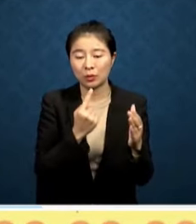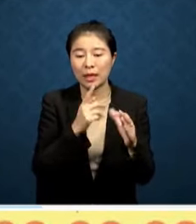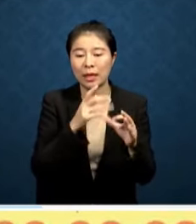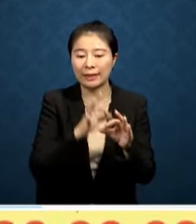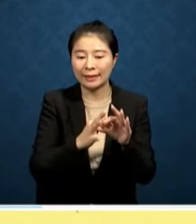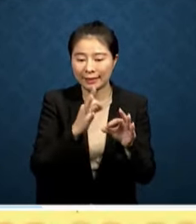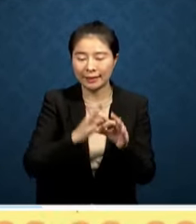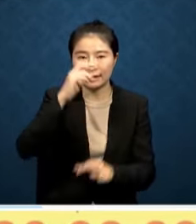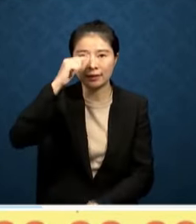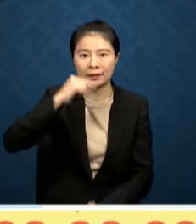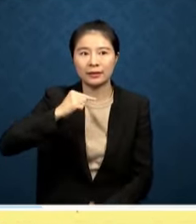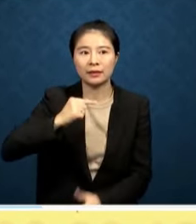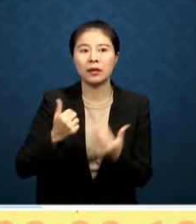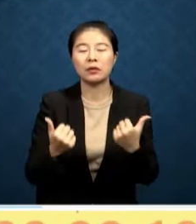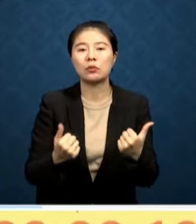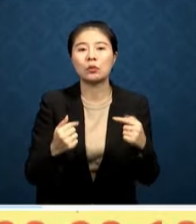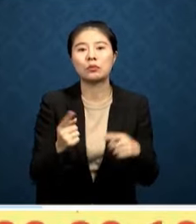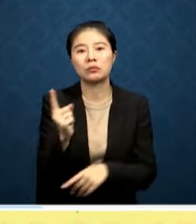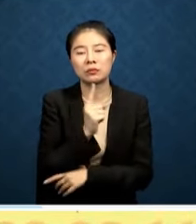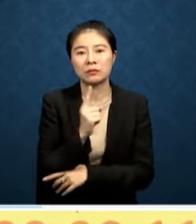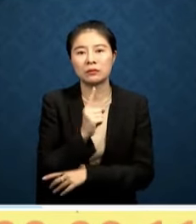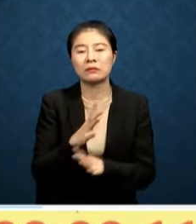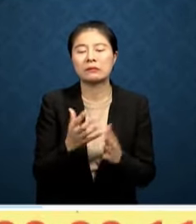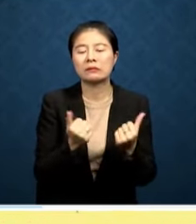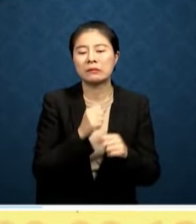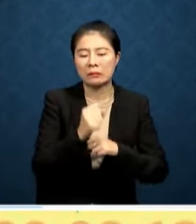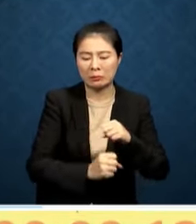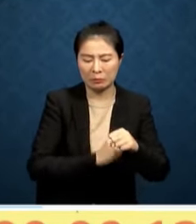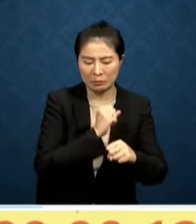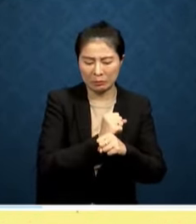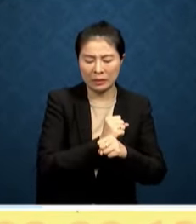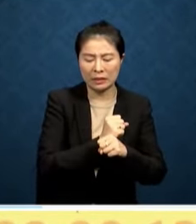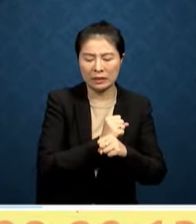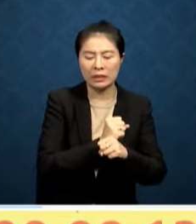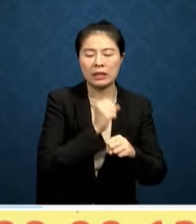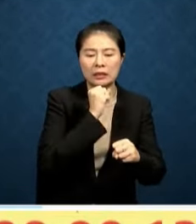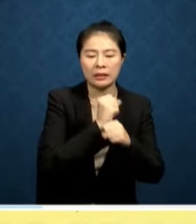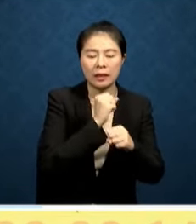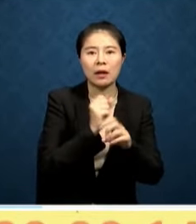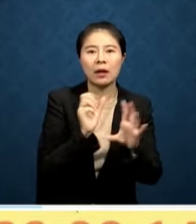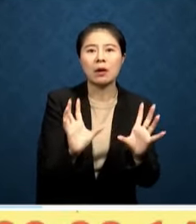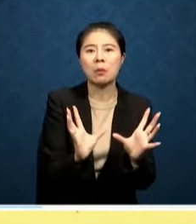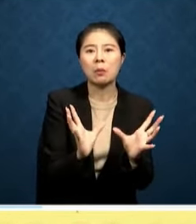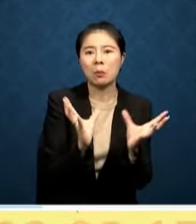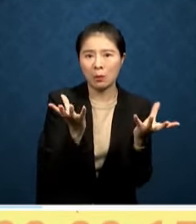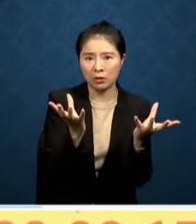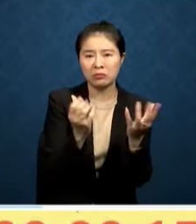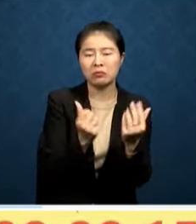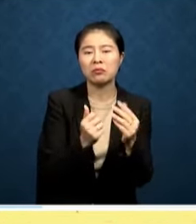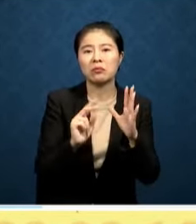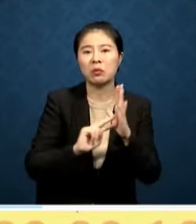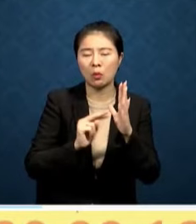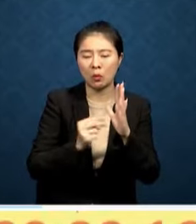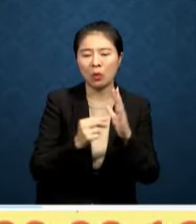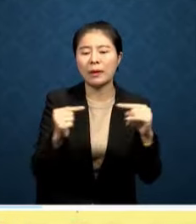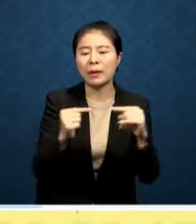แห่งประเทศไทยขณะนี้ได้เกษียณอายุราชการไปแล้ว1ปีท่านยังถือว่าเป็นสั